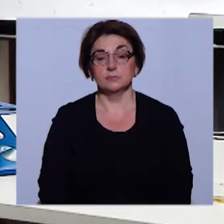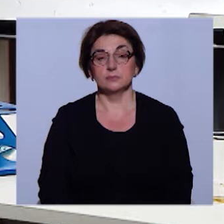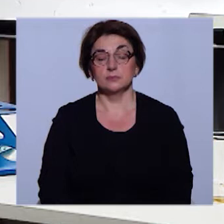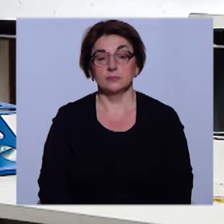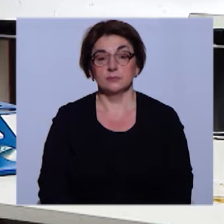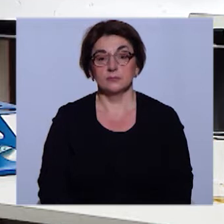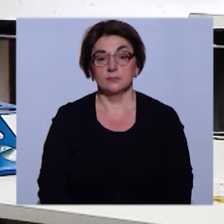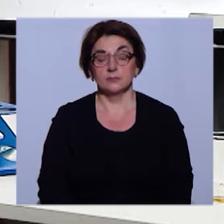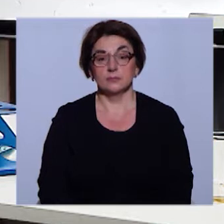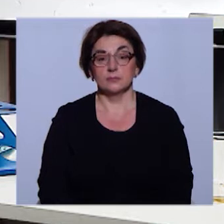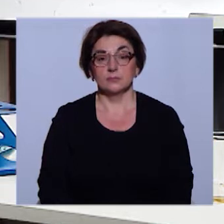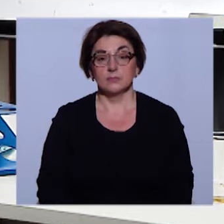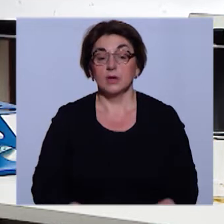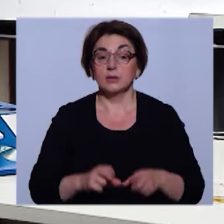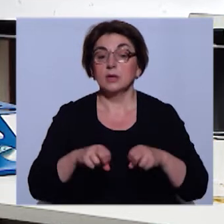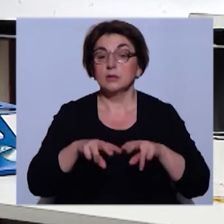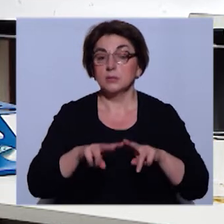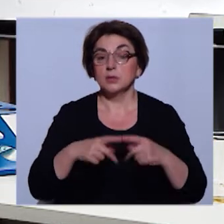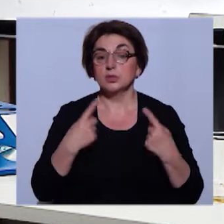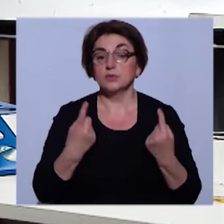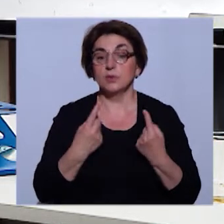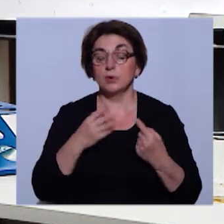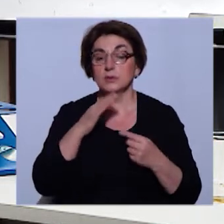და მოვათავსოთ გამოხდილ წყალში.